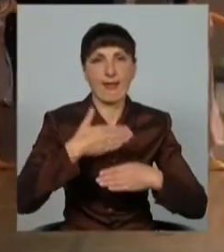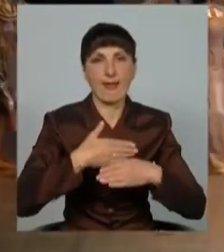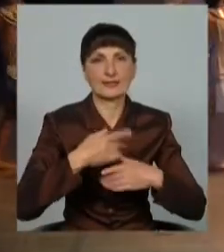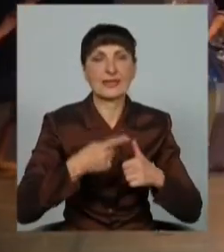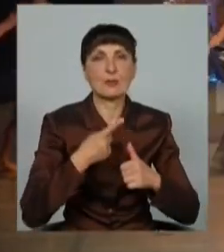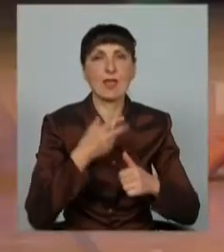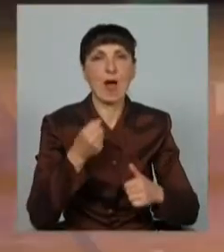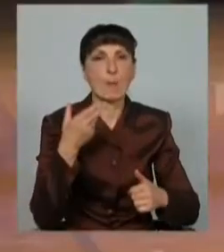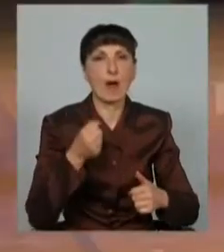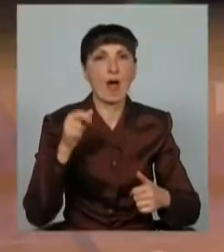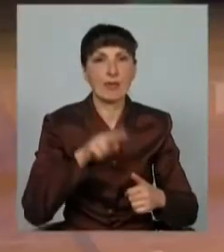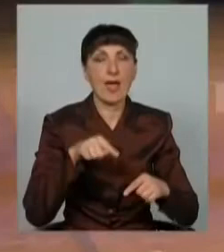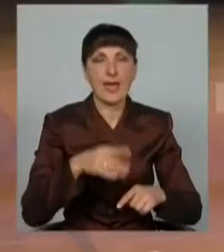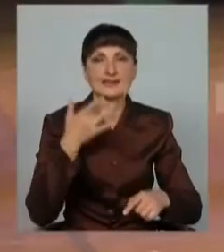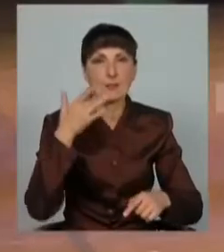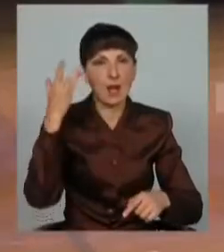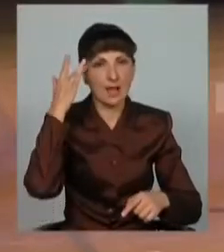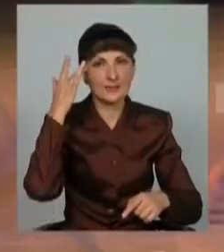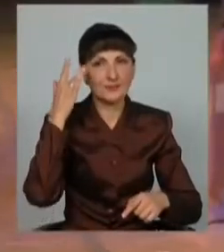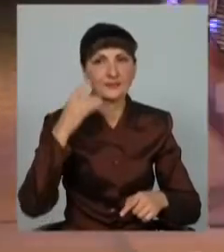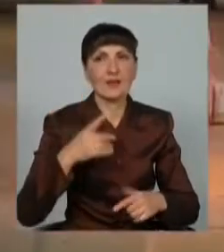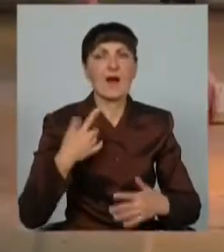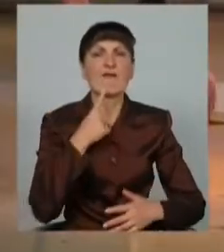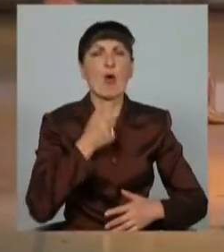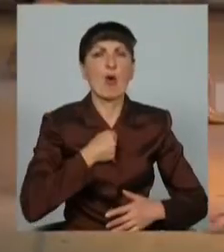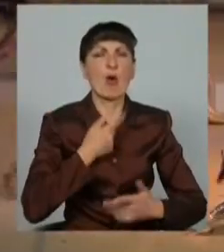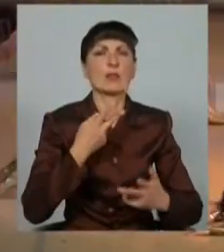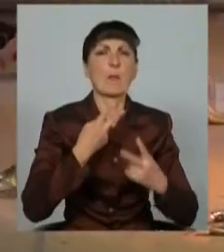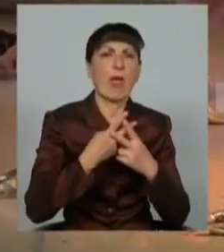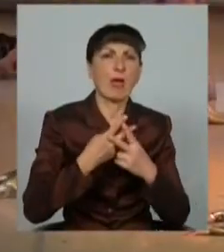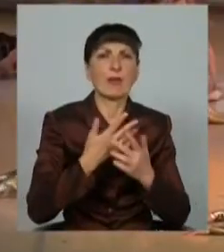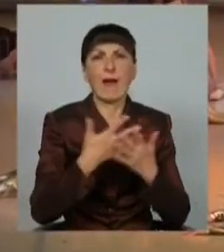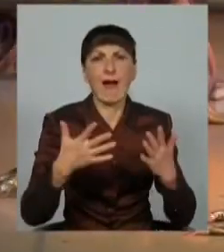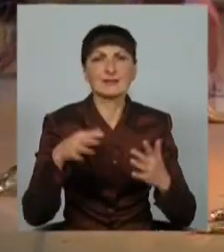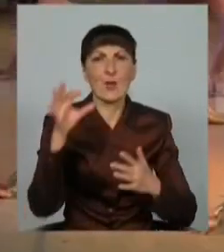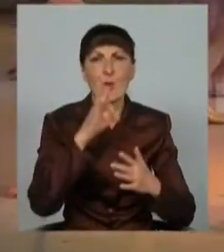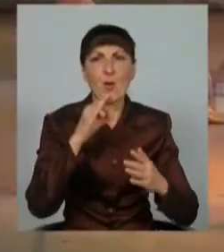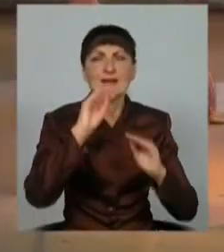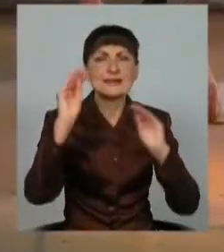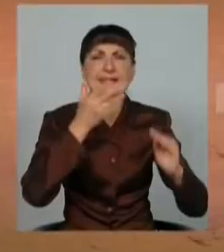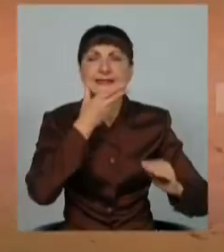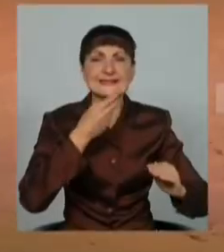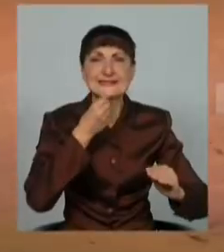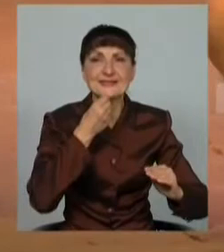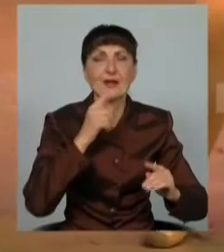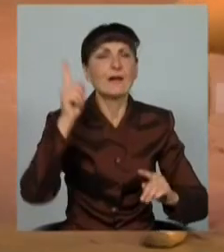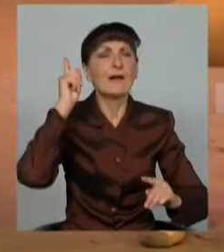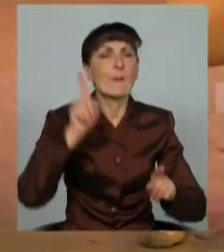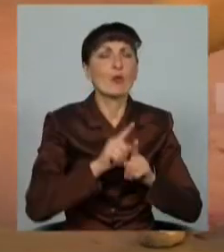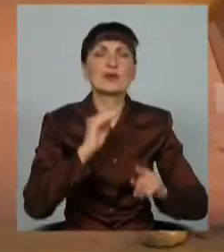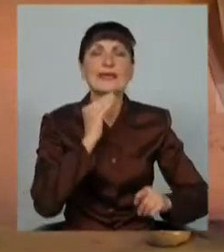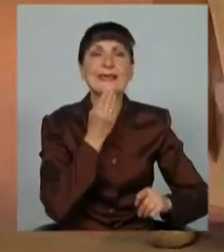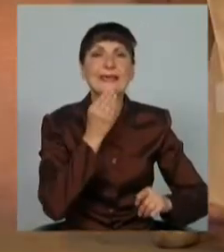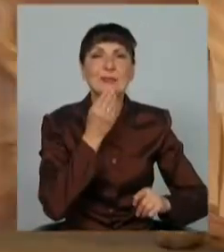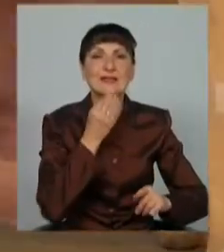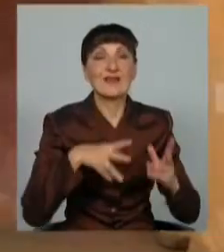балета имени Абая этим летом. Жрецы, военачальники, пленные эфиопы, превосходные декорации перемещают зрителя в Древний Египет.